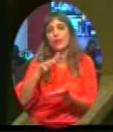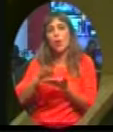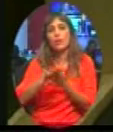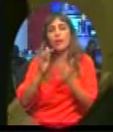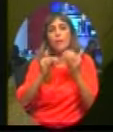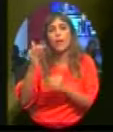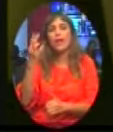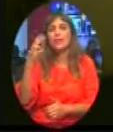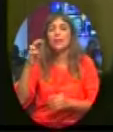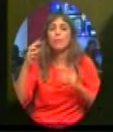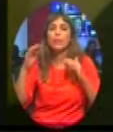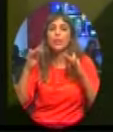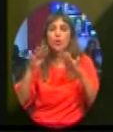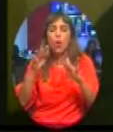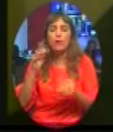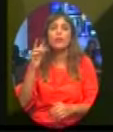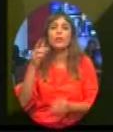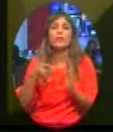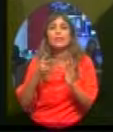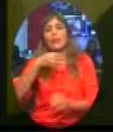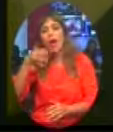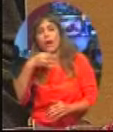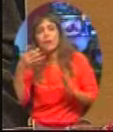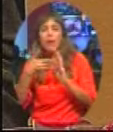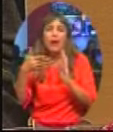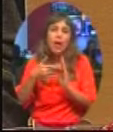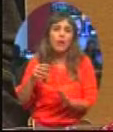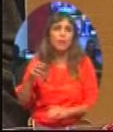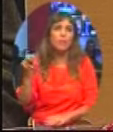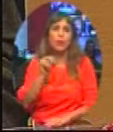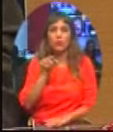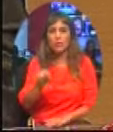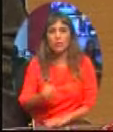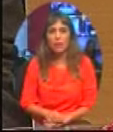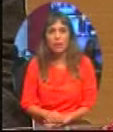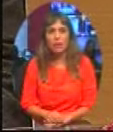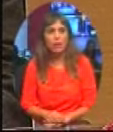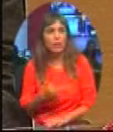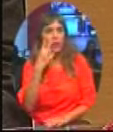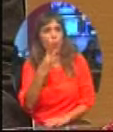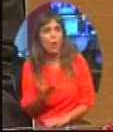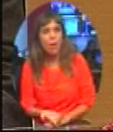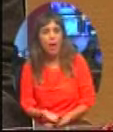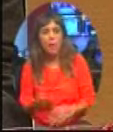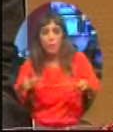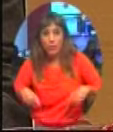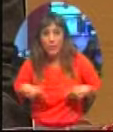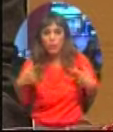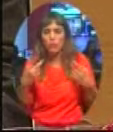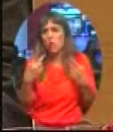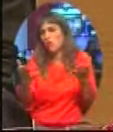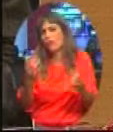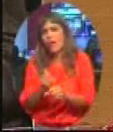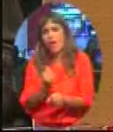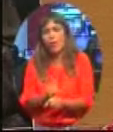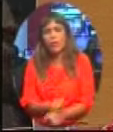מ-20 מיליון שקלים על סקרים ומחקרים בנושא. מה אנחנו רואים? מציאות שבה לא משתלם לעבוד. לא משתלם